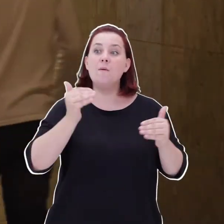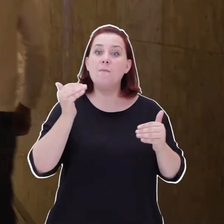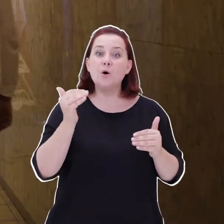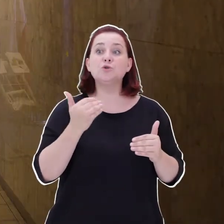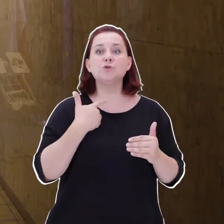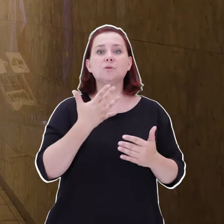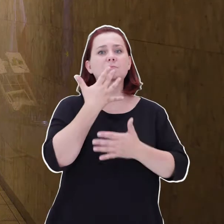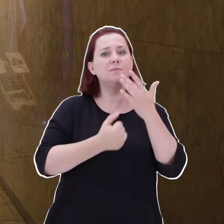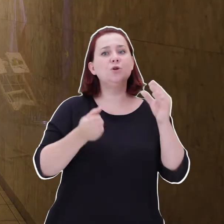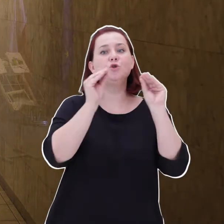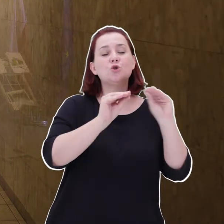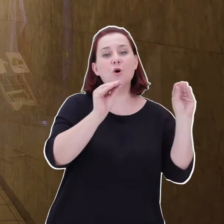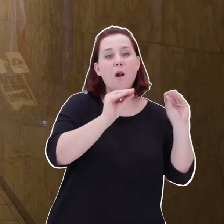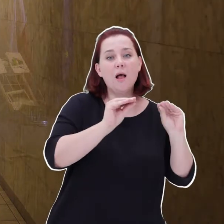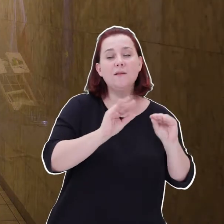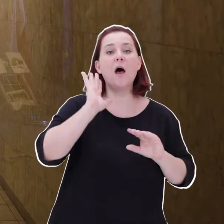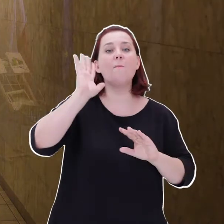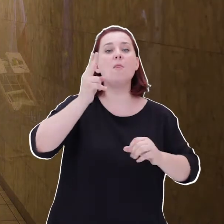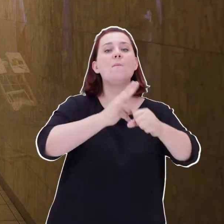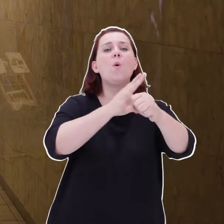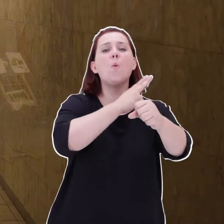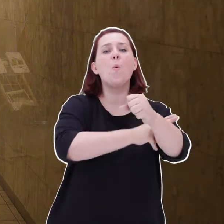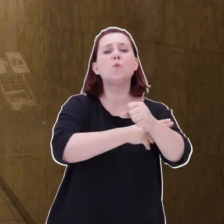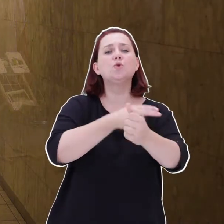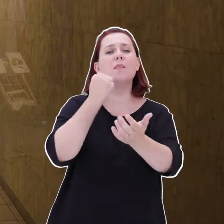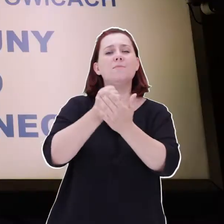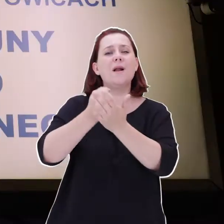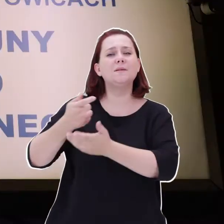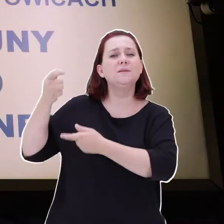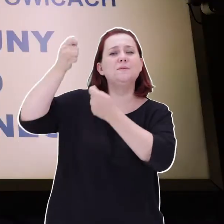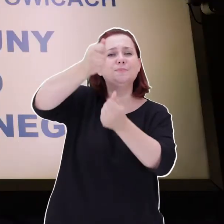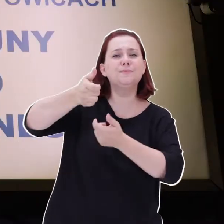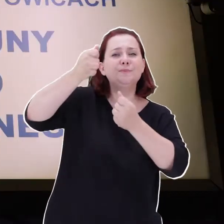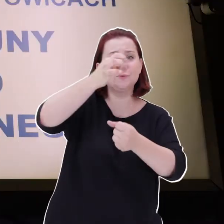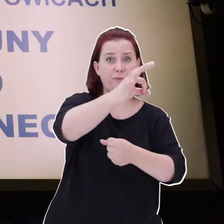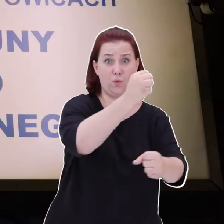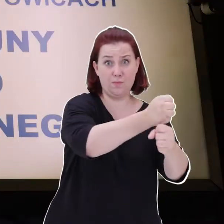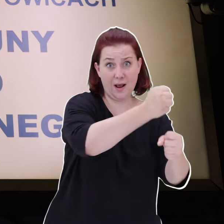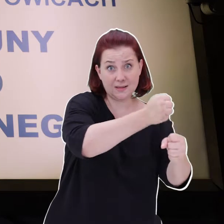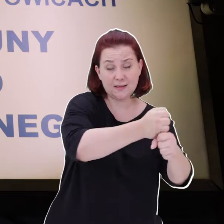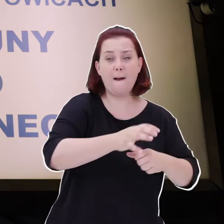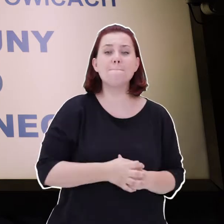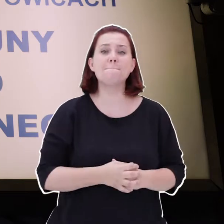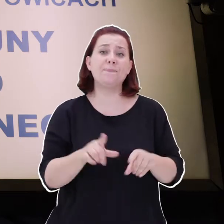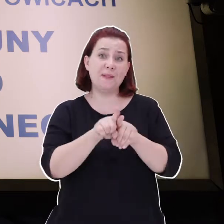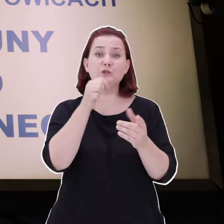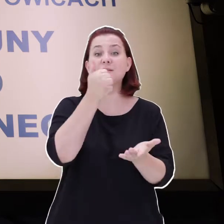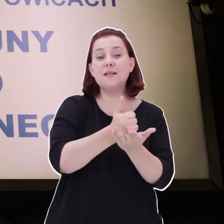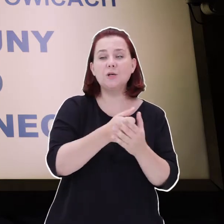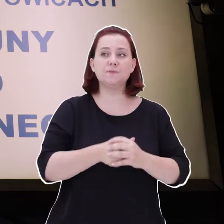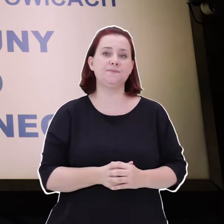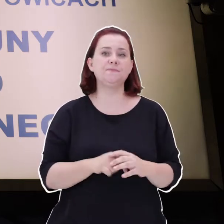ze szkoleń, następnie z subsydiowanego zatrudnienia, staży, praktyk zawodowych, a generalnym celem takiego projektu